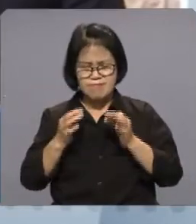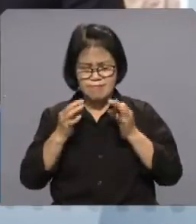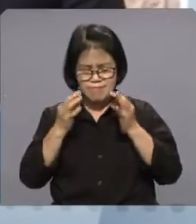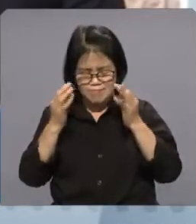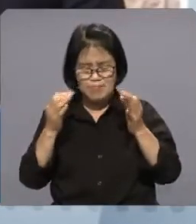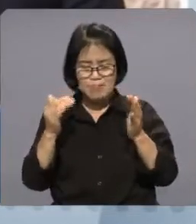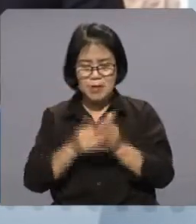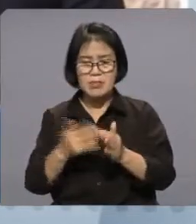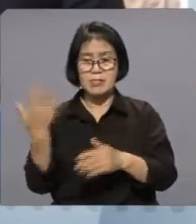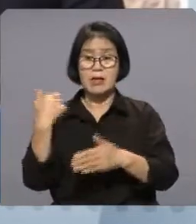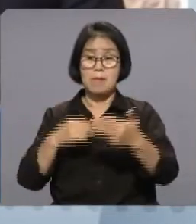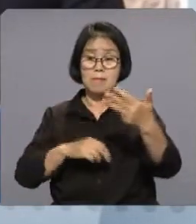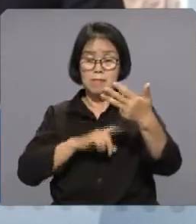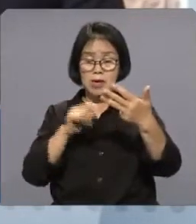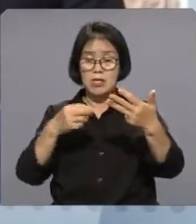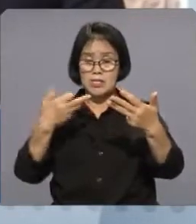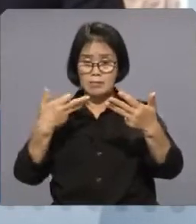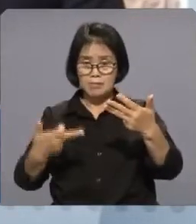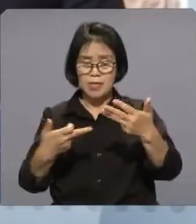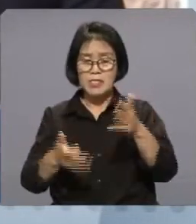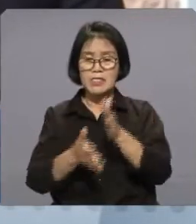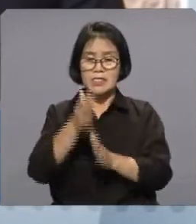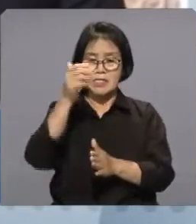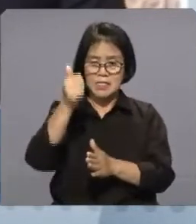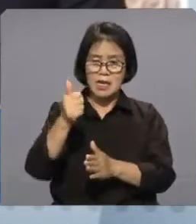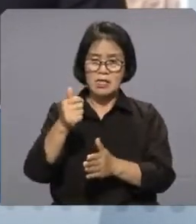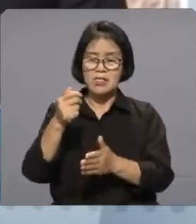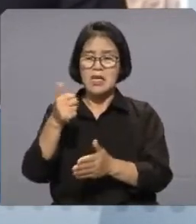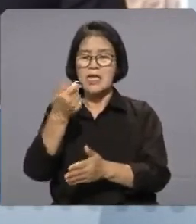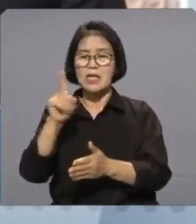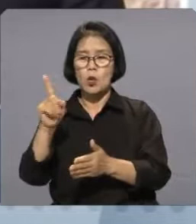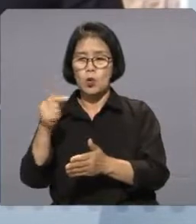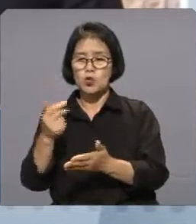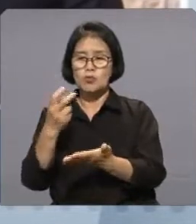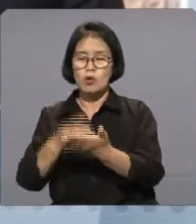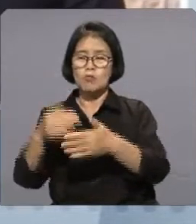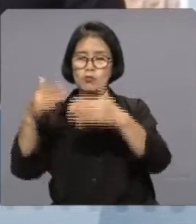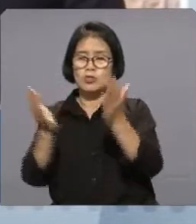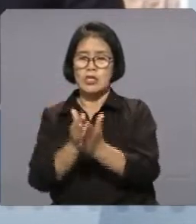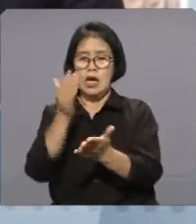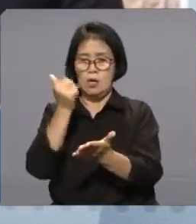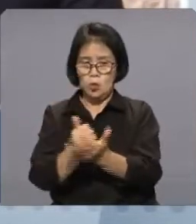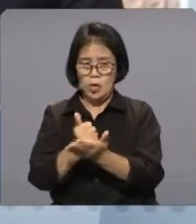지난달 8월 18일 최도호 시장과 한동훈 법무부 장관이